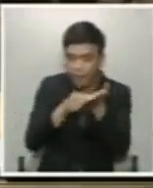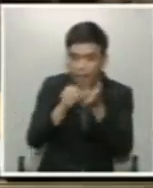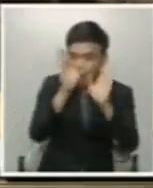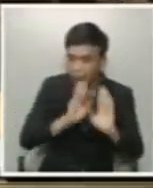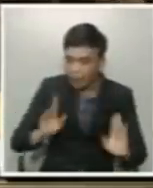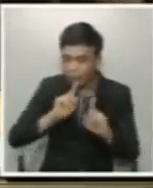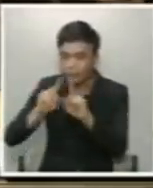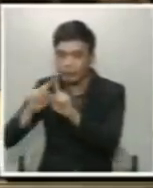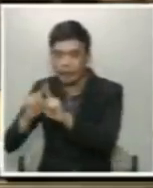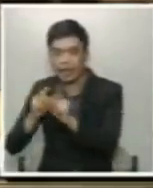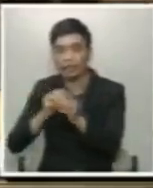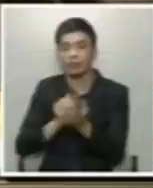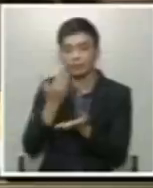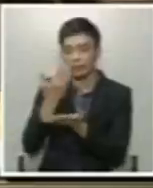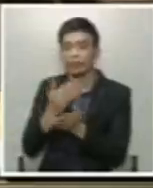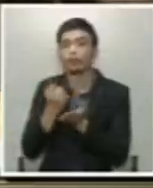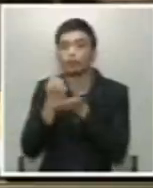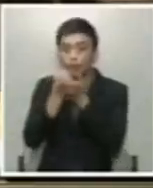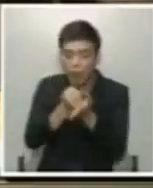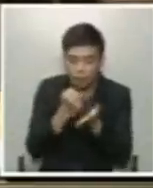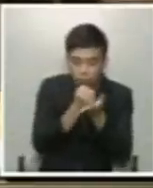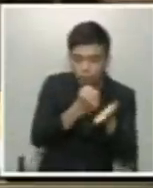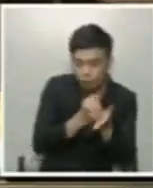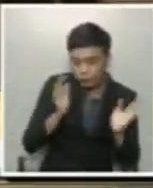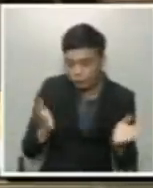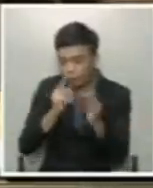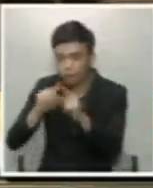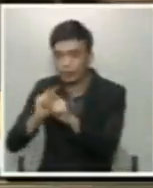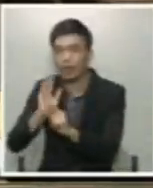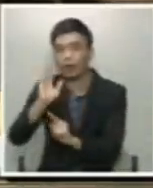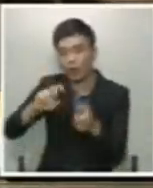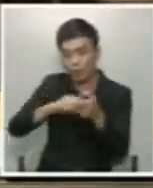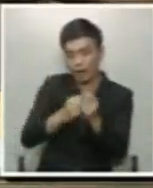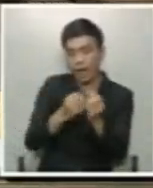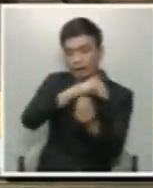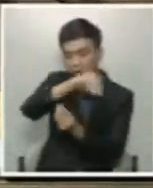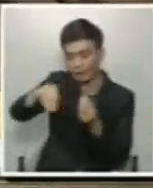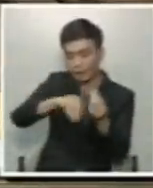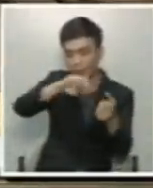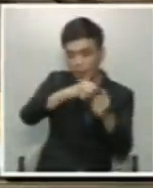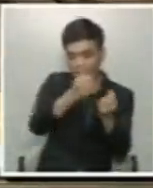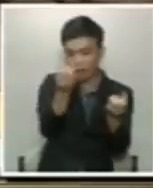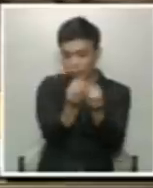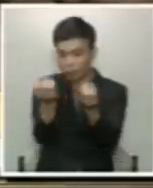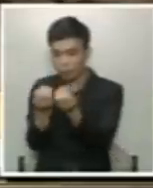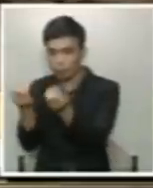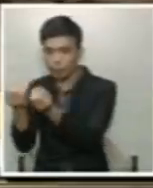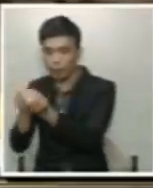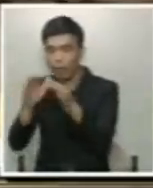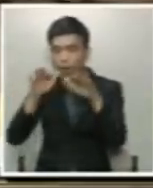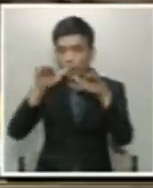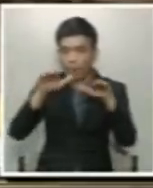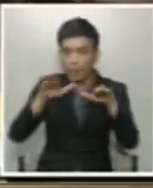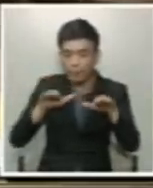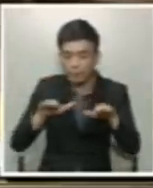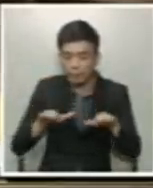ษฐกิจและก็เยียวยาปัญหาที่เกิดขึ้นจากเศรษฐกิจที่นับวันมีแต่สารวันเตี้ยลงแบบนี้คำถาม